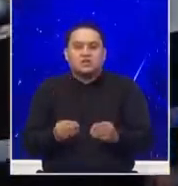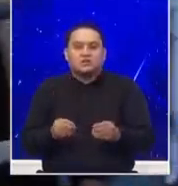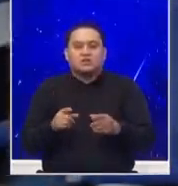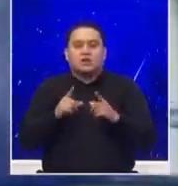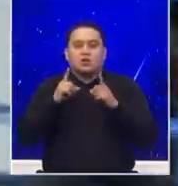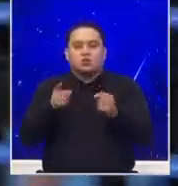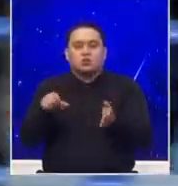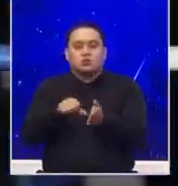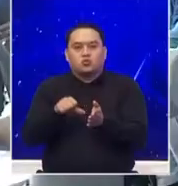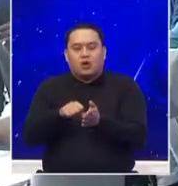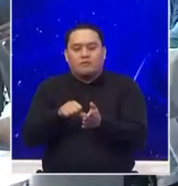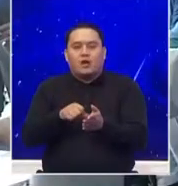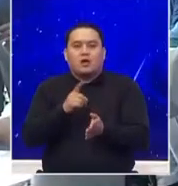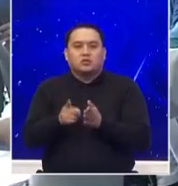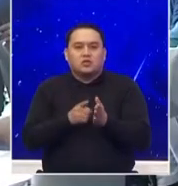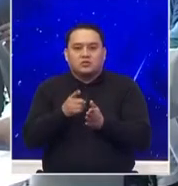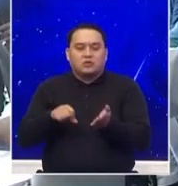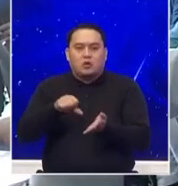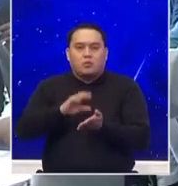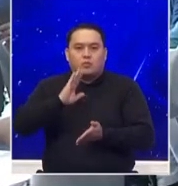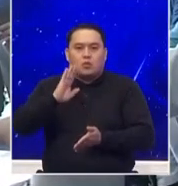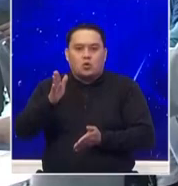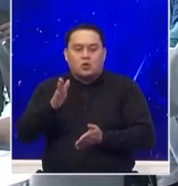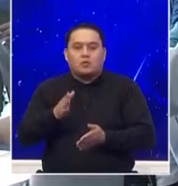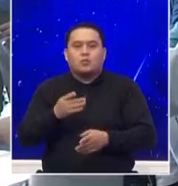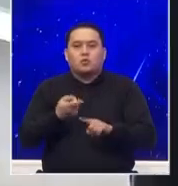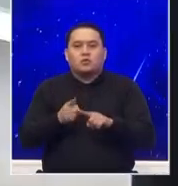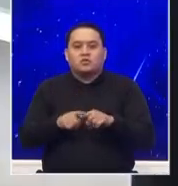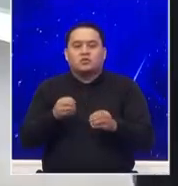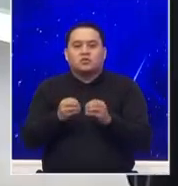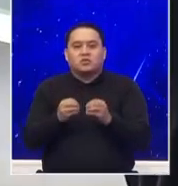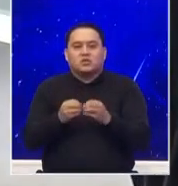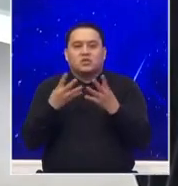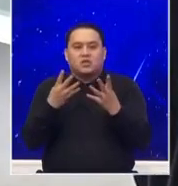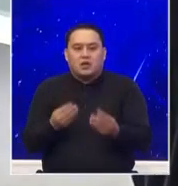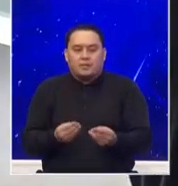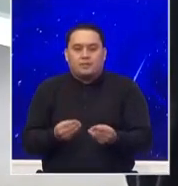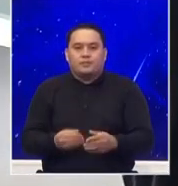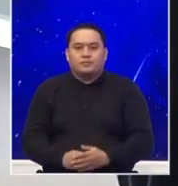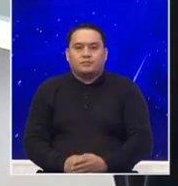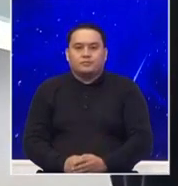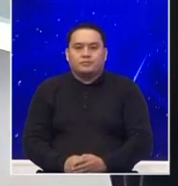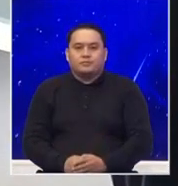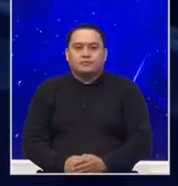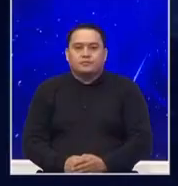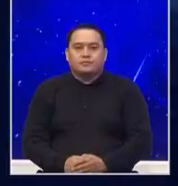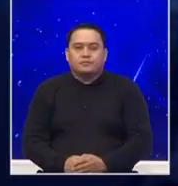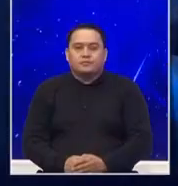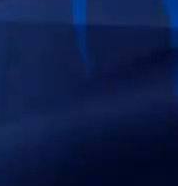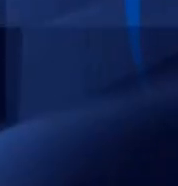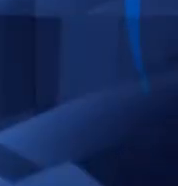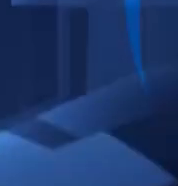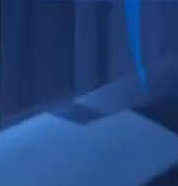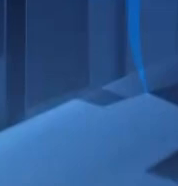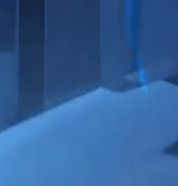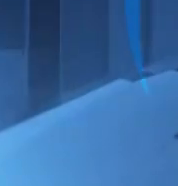выйдут на ринг отстаивать честь Алматинской области. Недалек тот день, когда победители и призеры представят Казахстан на международном уровне. Алексей Цой,